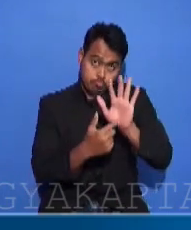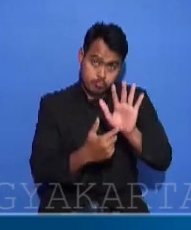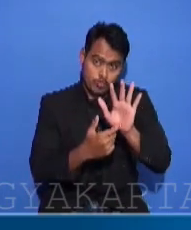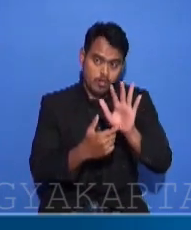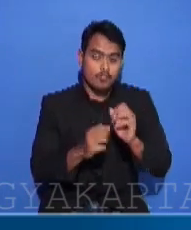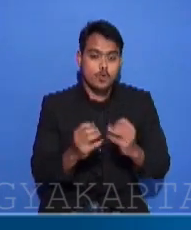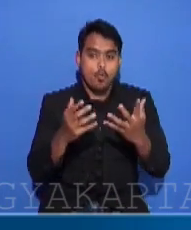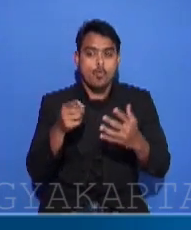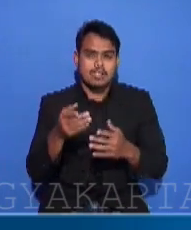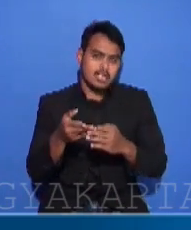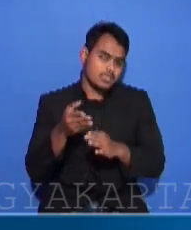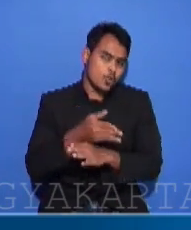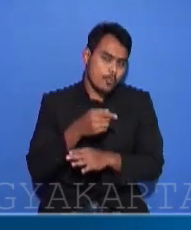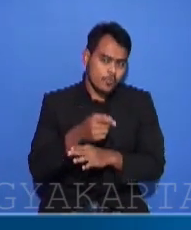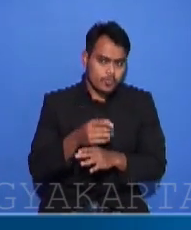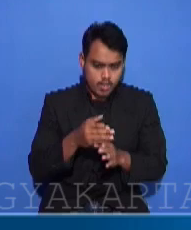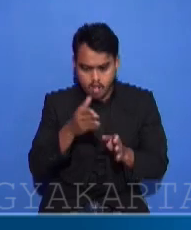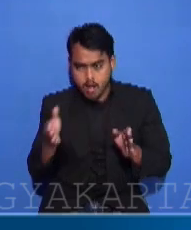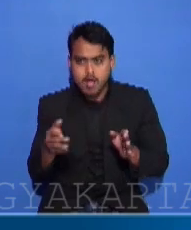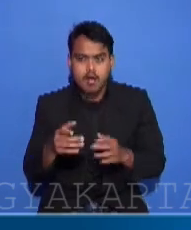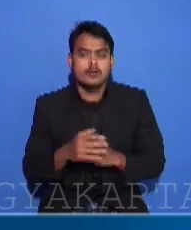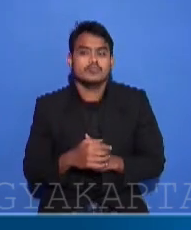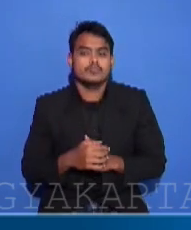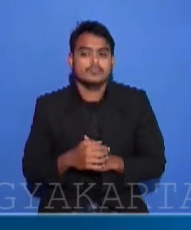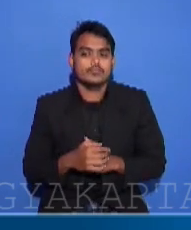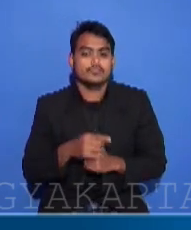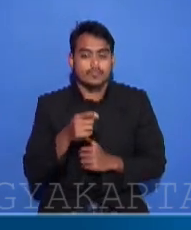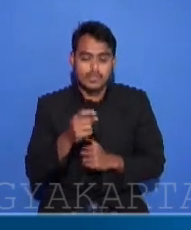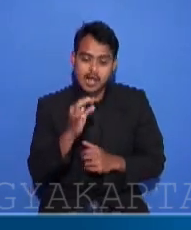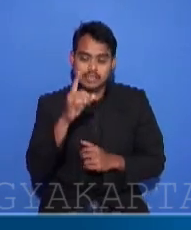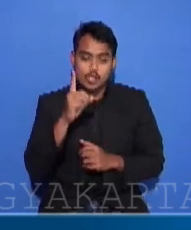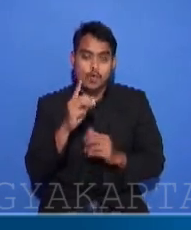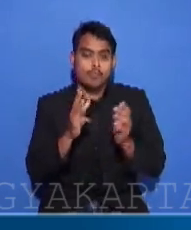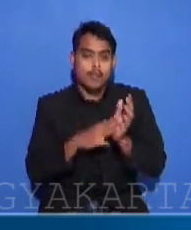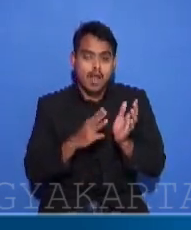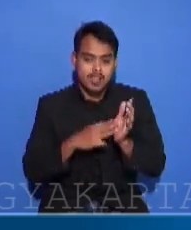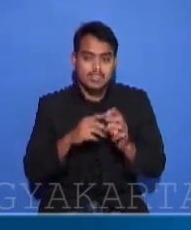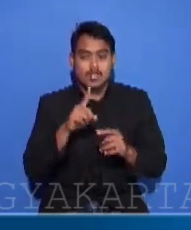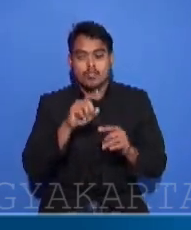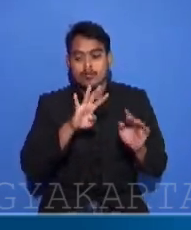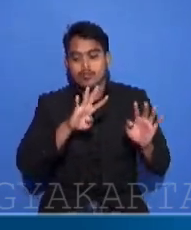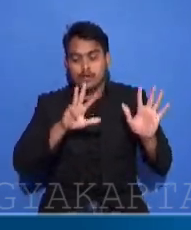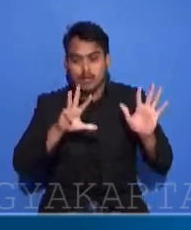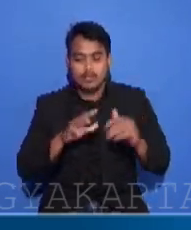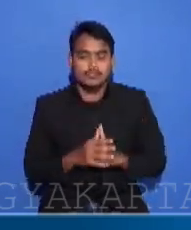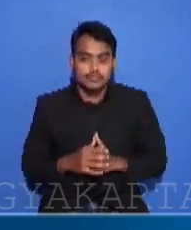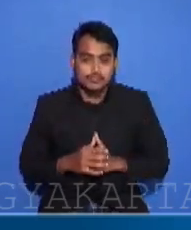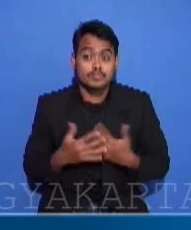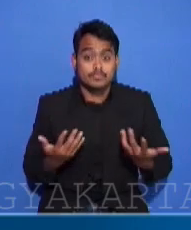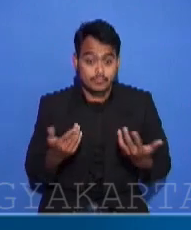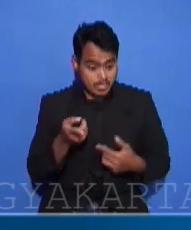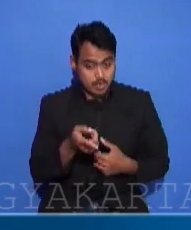peristiwa serangan umum 1 Maret 1949 yang disajikan dalam drama kolosal yang atraktif dan